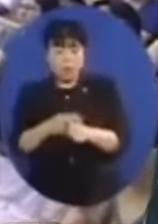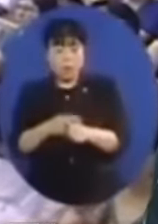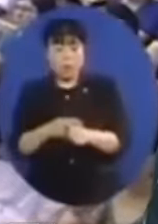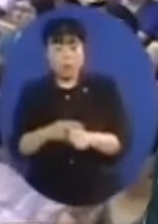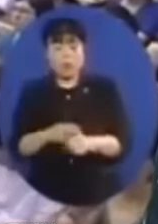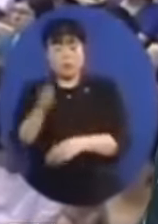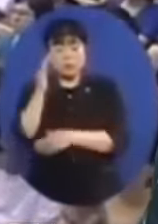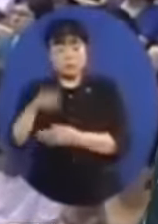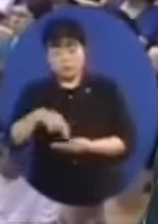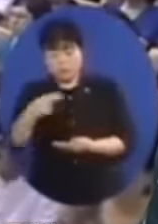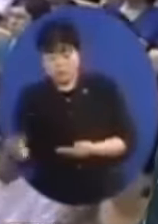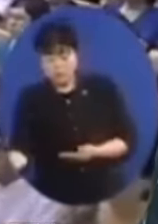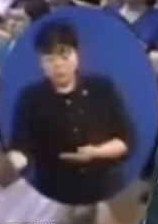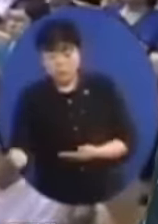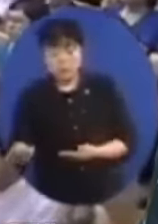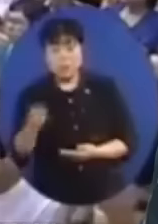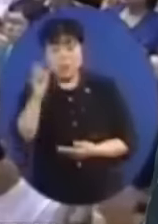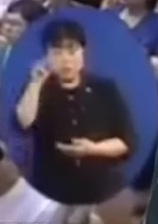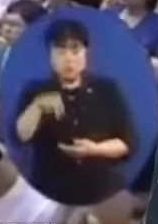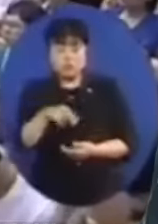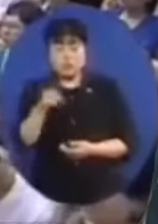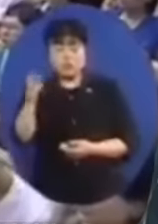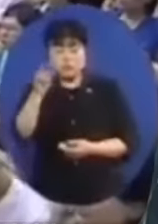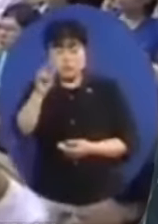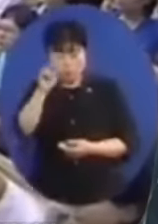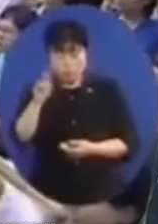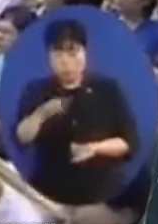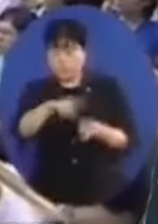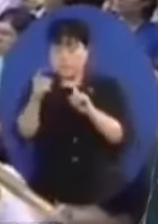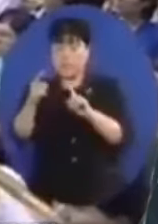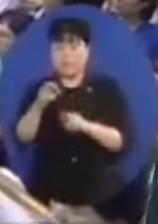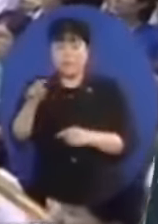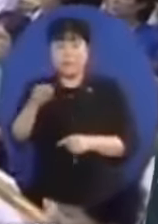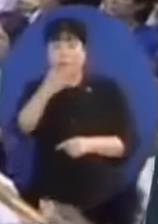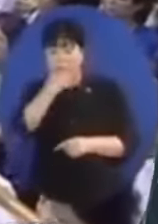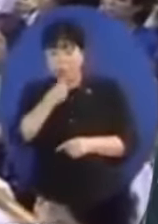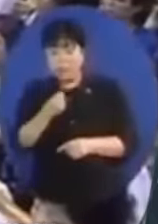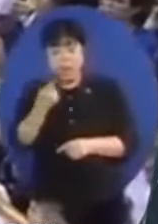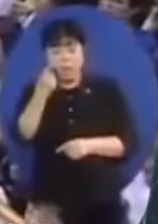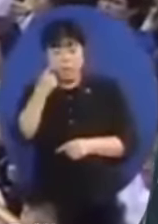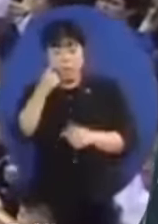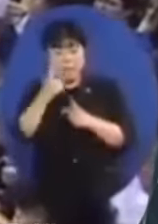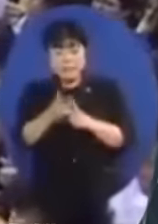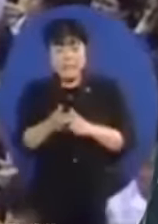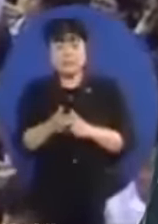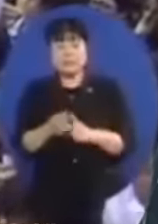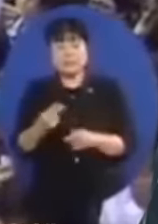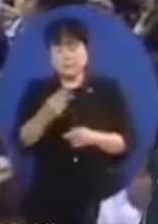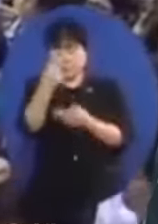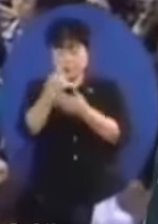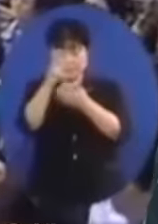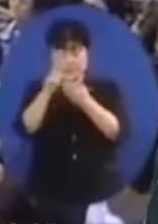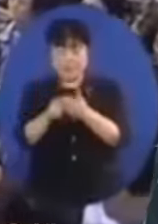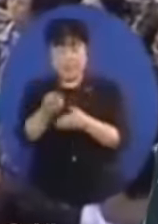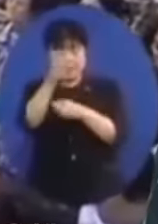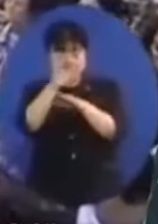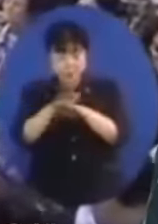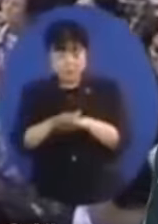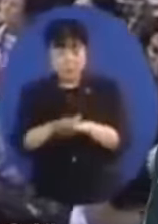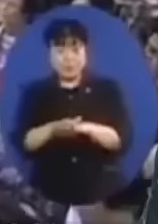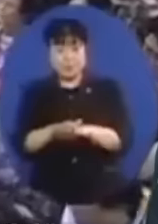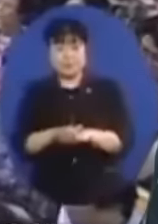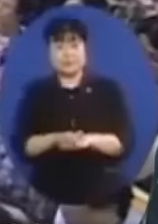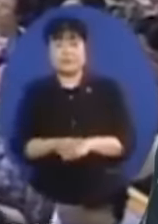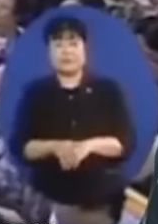창에서 떨어져 죽은 유두고가 살아났고 마태복음 24장 31절에 예수님이 재림하실 때 모든 성도들을